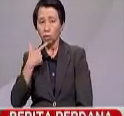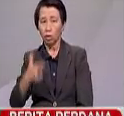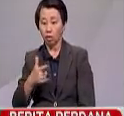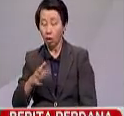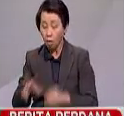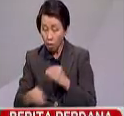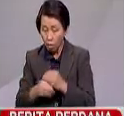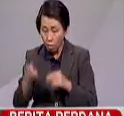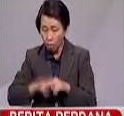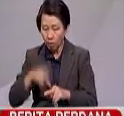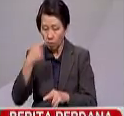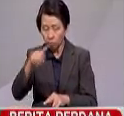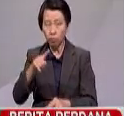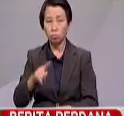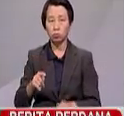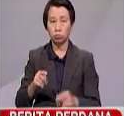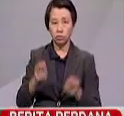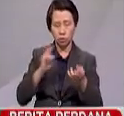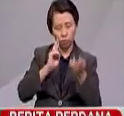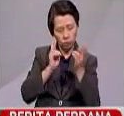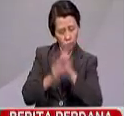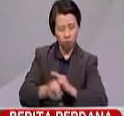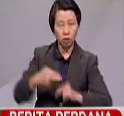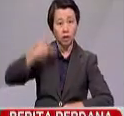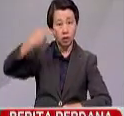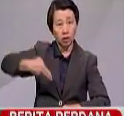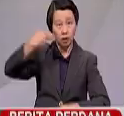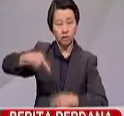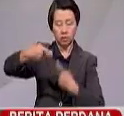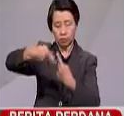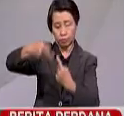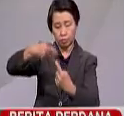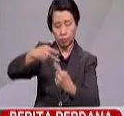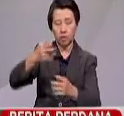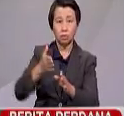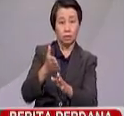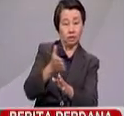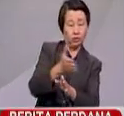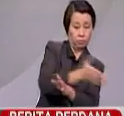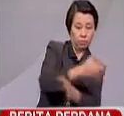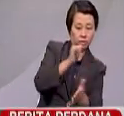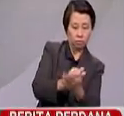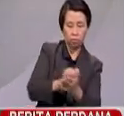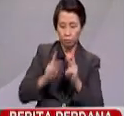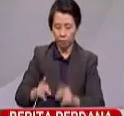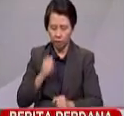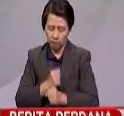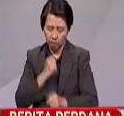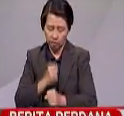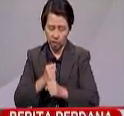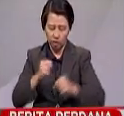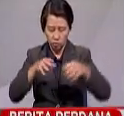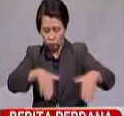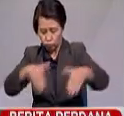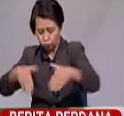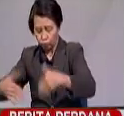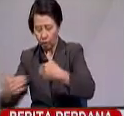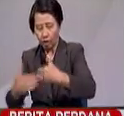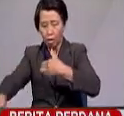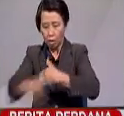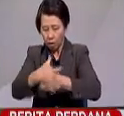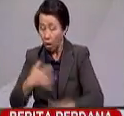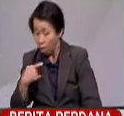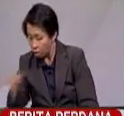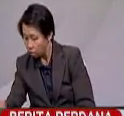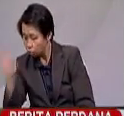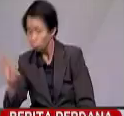tambah kepada aspek evolusi sejarah awal Pulau Pinang. Sebelum ini, pihak yang terlibat dalam kerja-kerja tambak laut dan tembok turut